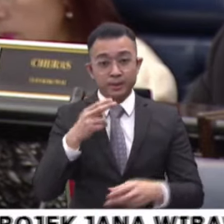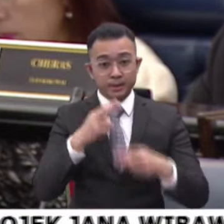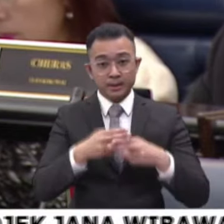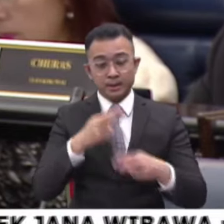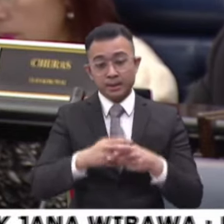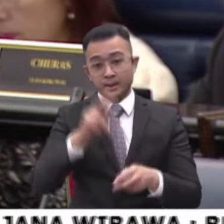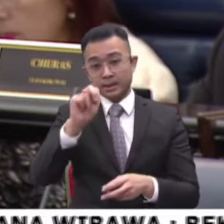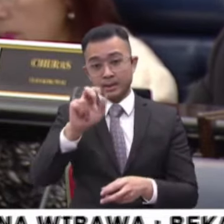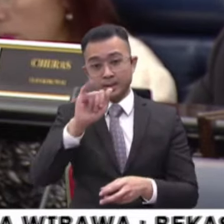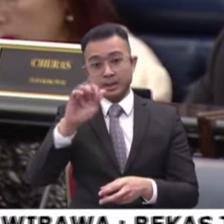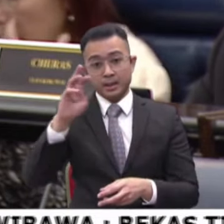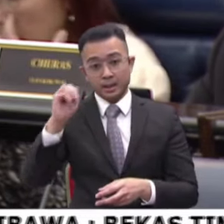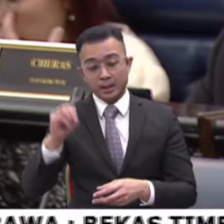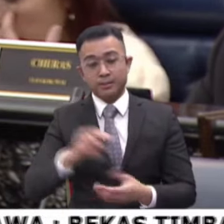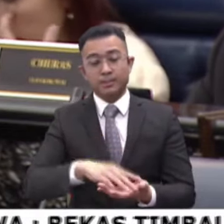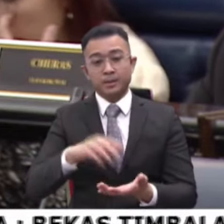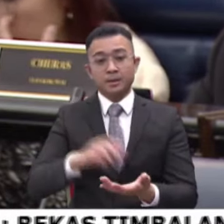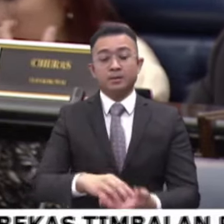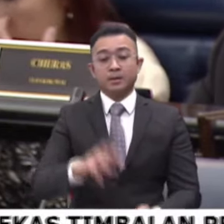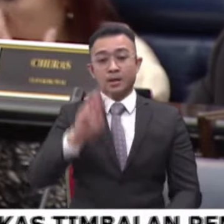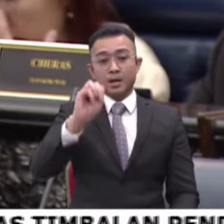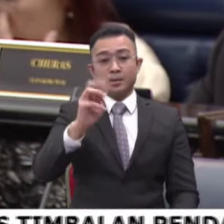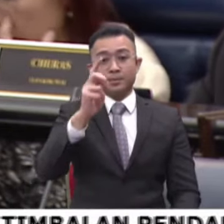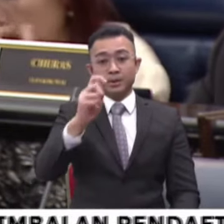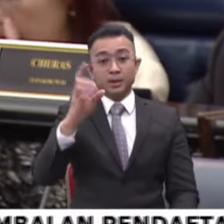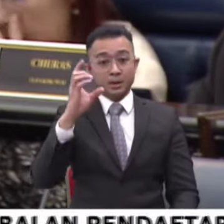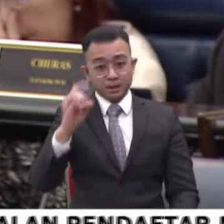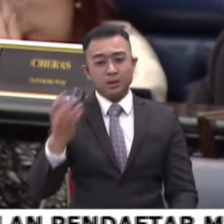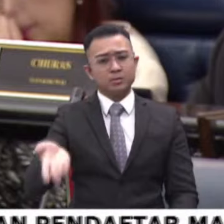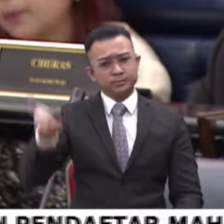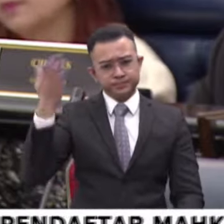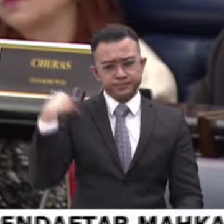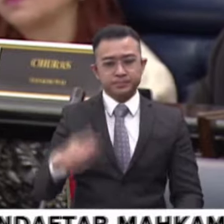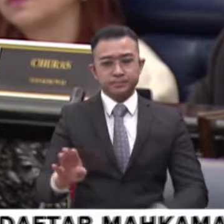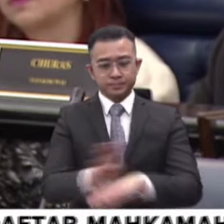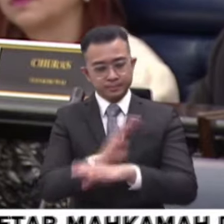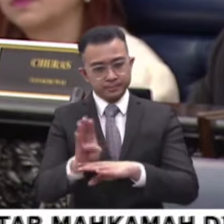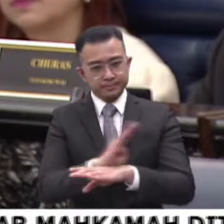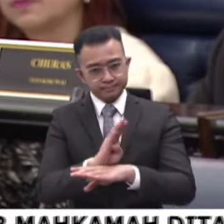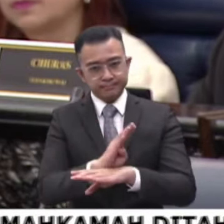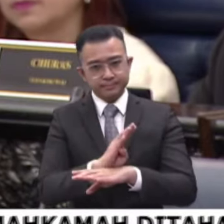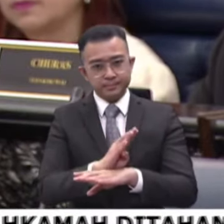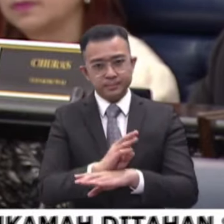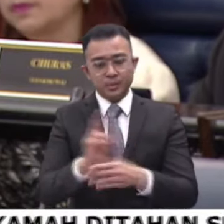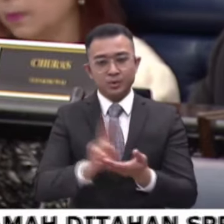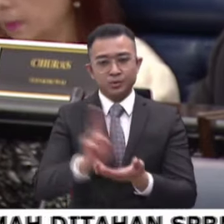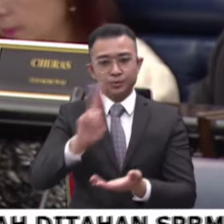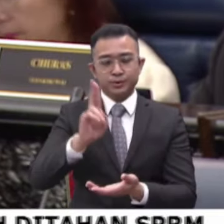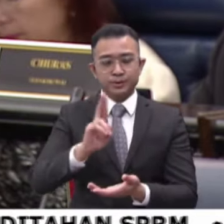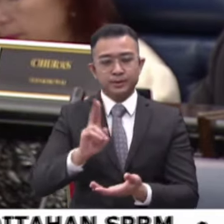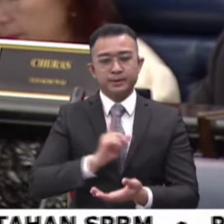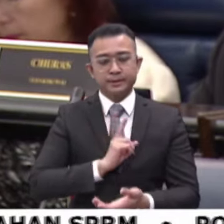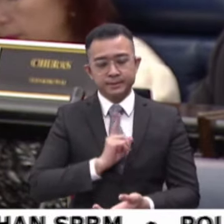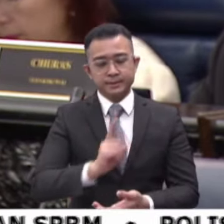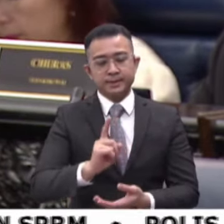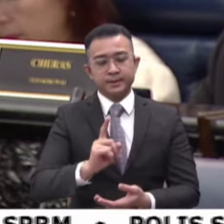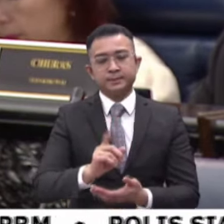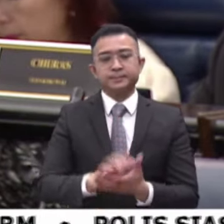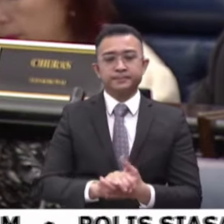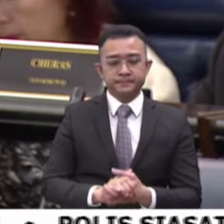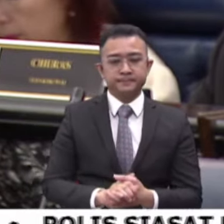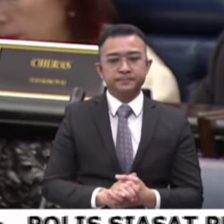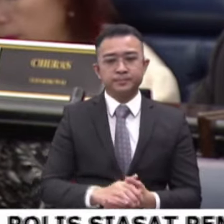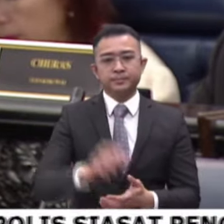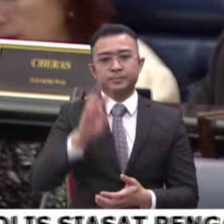bernama Naim, graduan Maktab Tentera Diraja dan memulakan perniagaan kecil dia di Universiti Islam Antarabangsa Malaysia